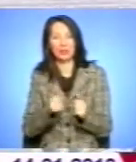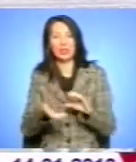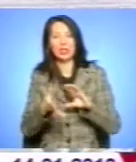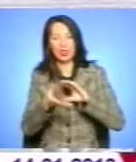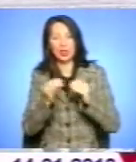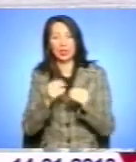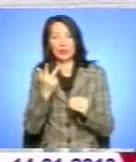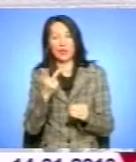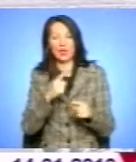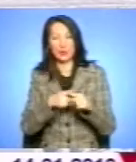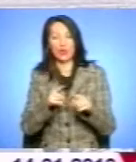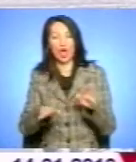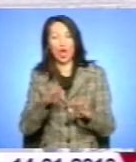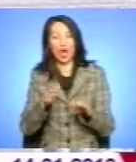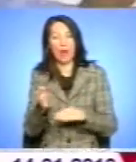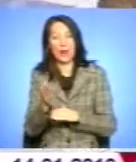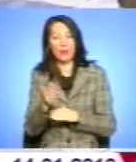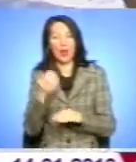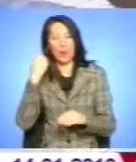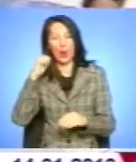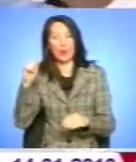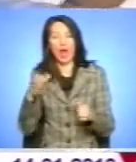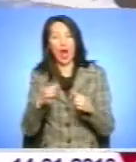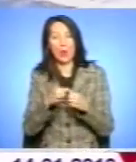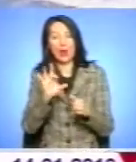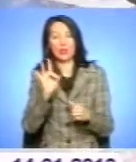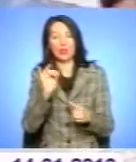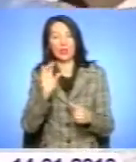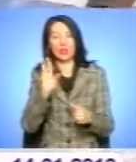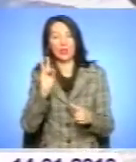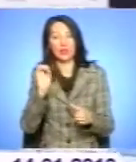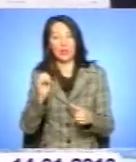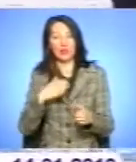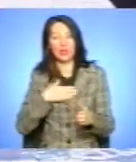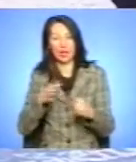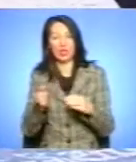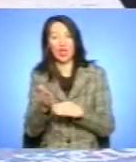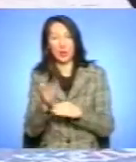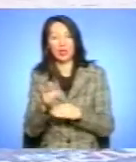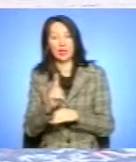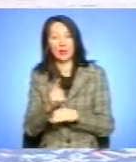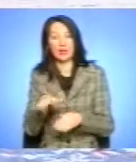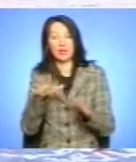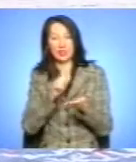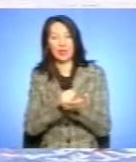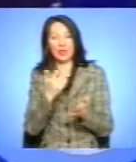результатом 3,5 кілограми риби перемогла команда із Рівного. Наші рибалки зайняли 5, 6 і 7 місця.